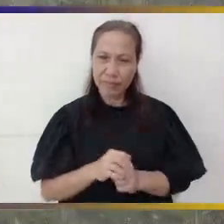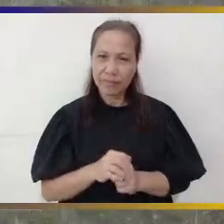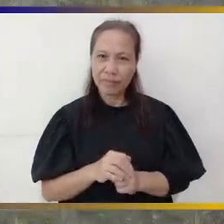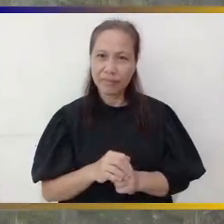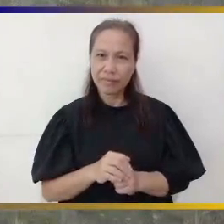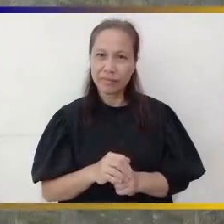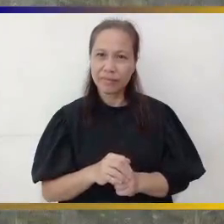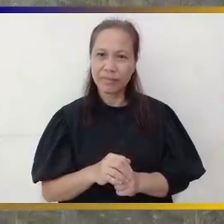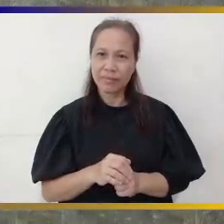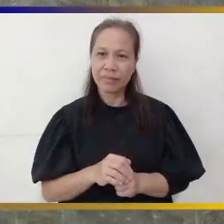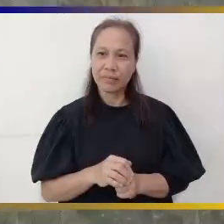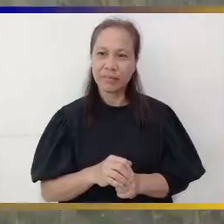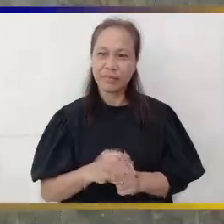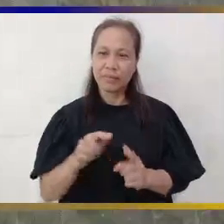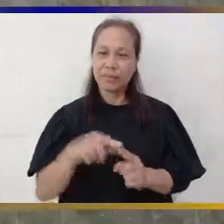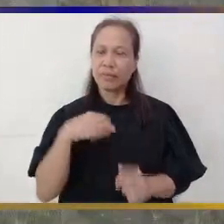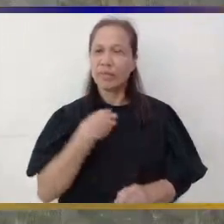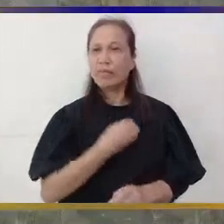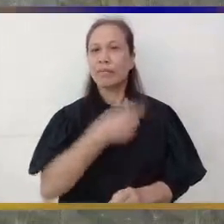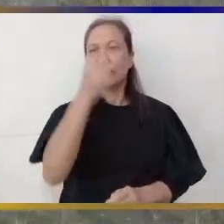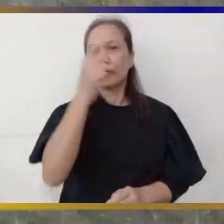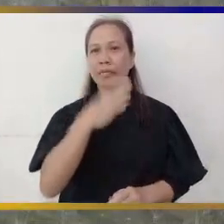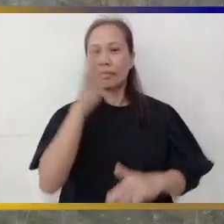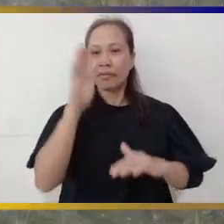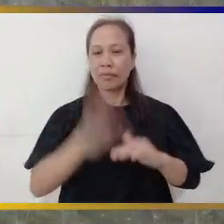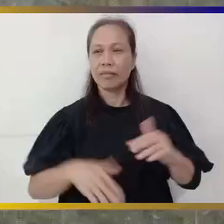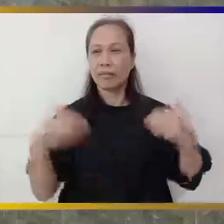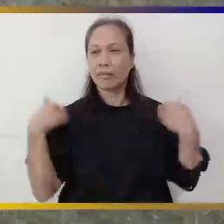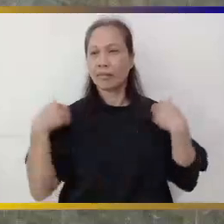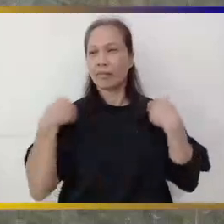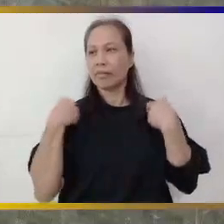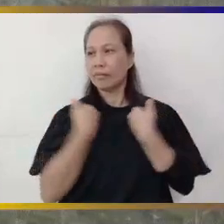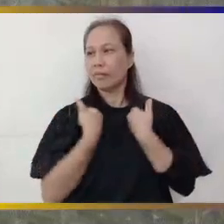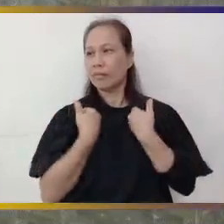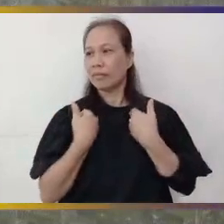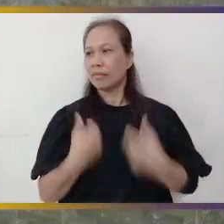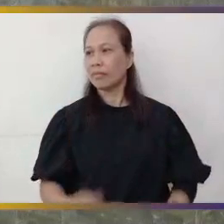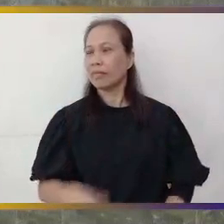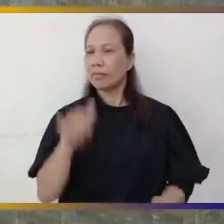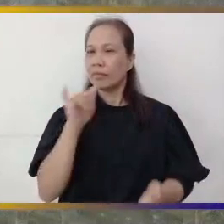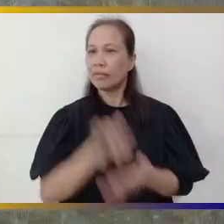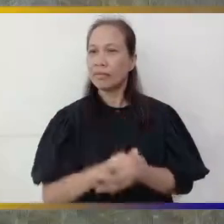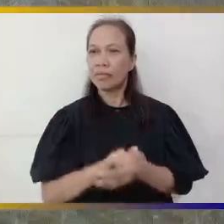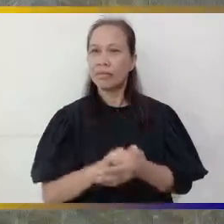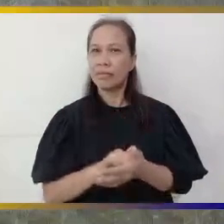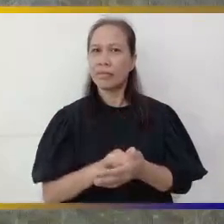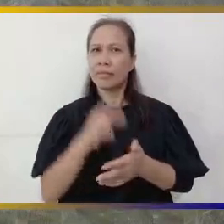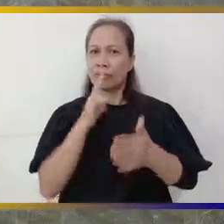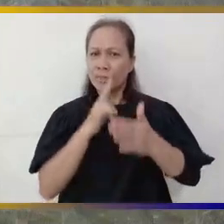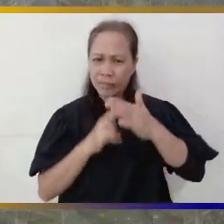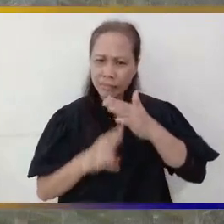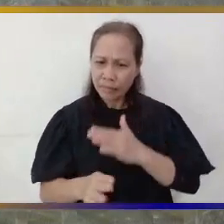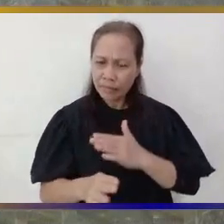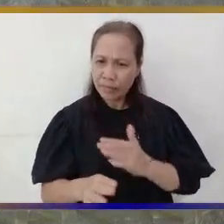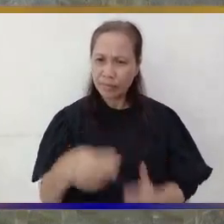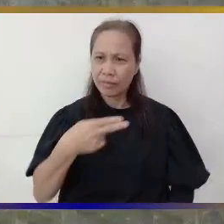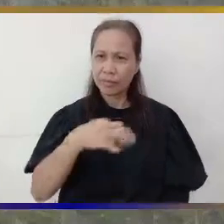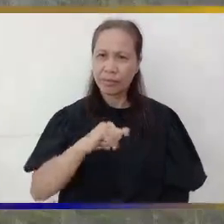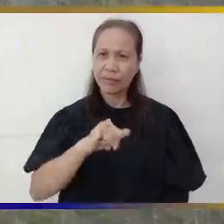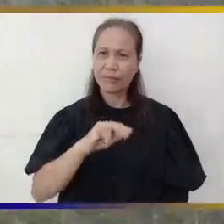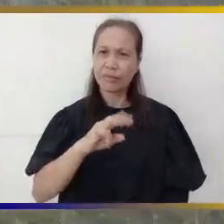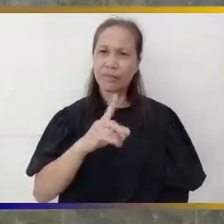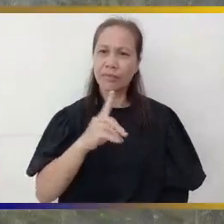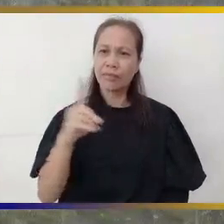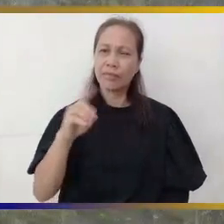hayop you see So that is ang tawag po doon ay heis ang tawag po doon